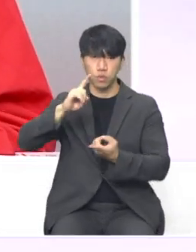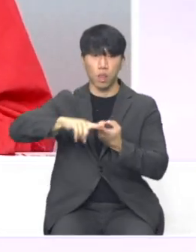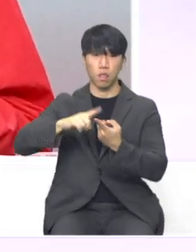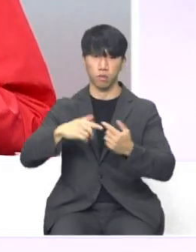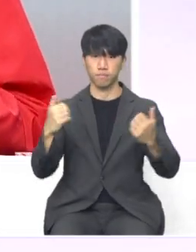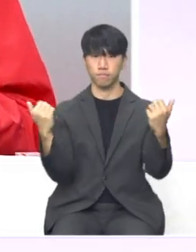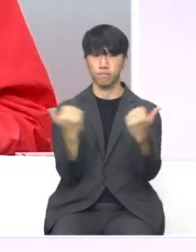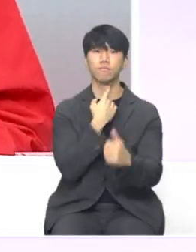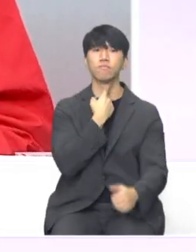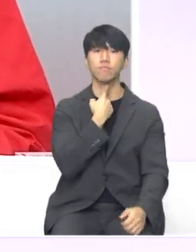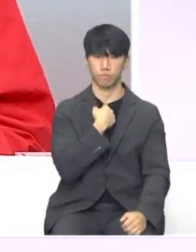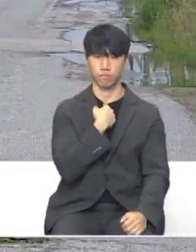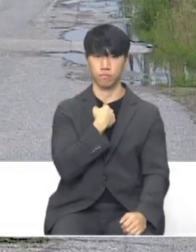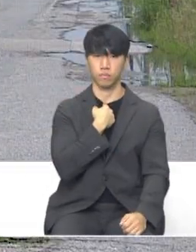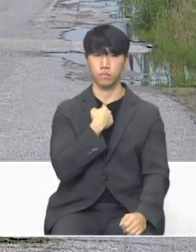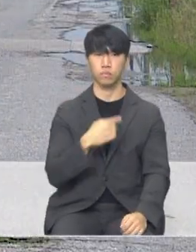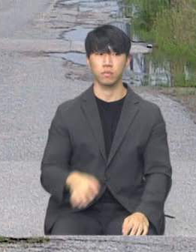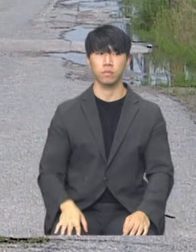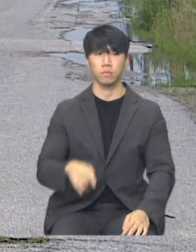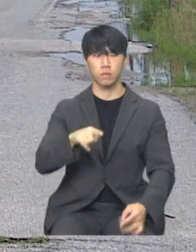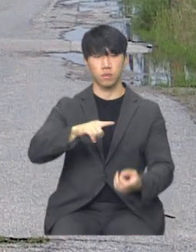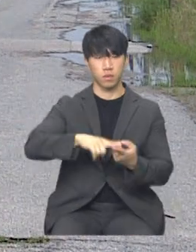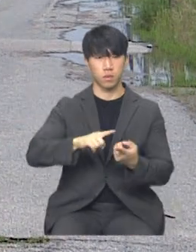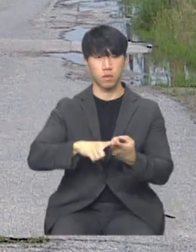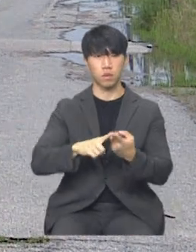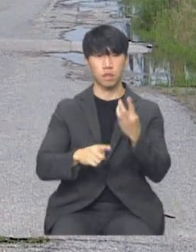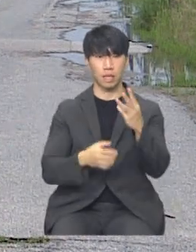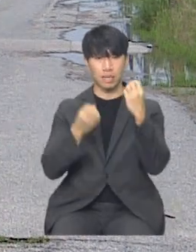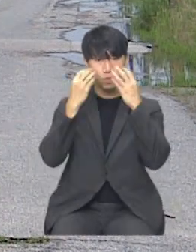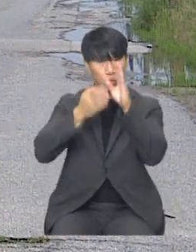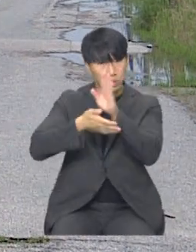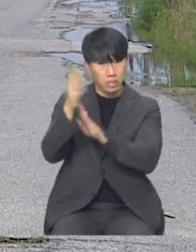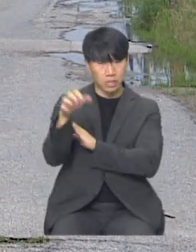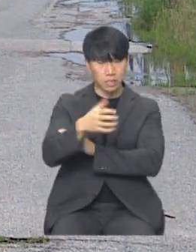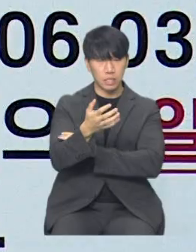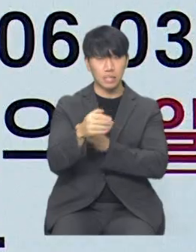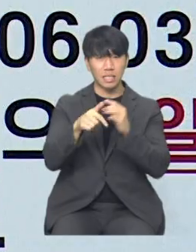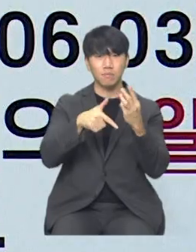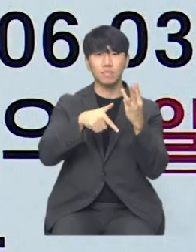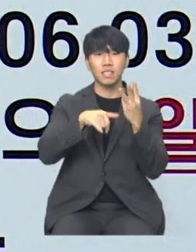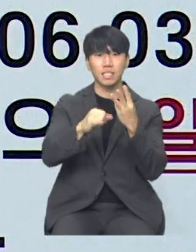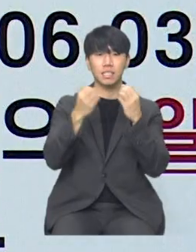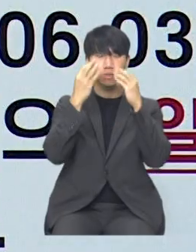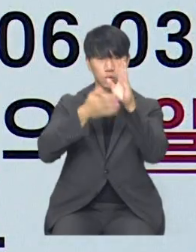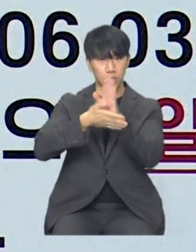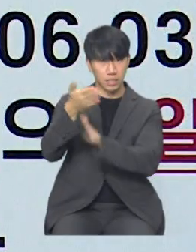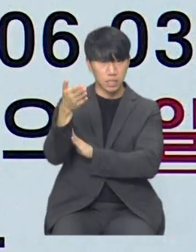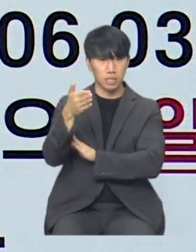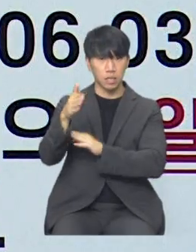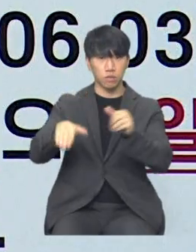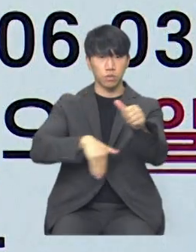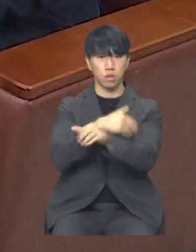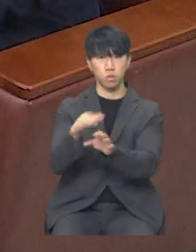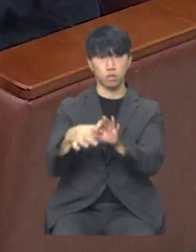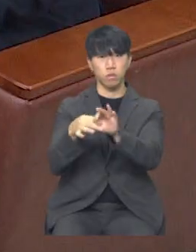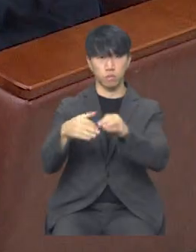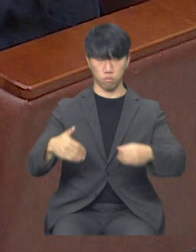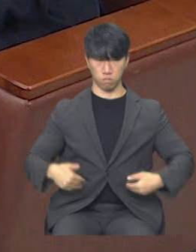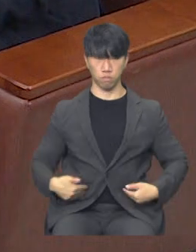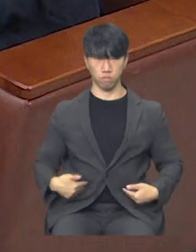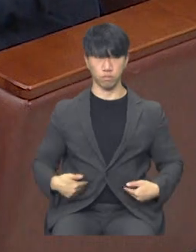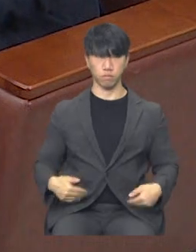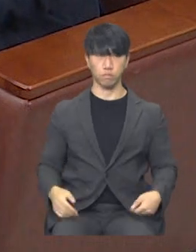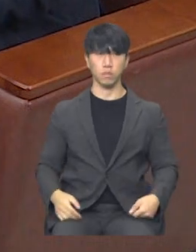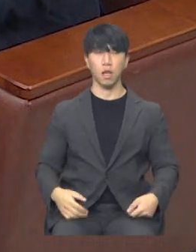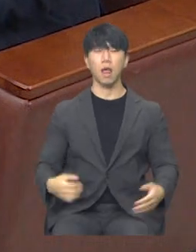있습니다. 여기에 3기 신도시와 인접한 기존 부지에 대한 개발 계획 역시 뒷받침돼야 합니다. 때문에